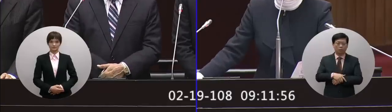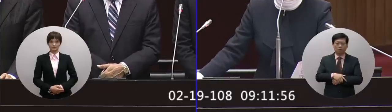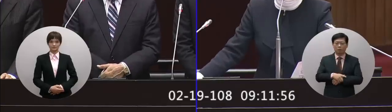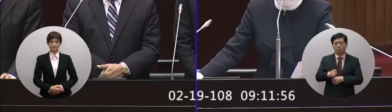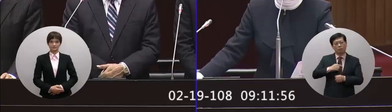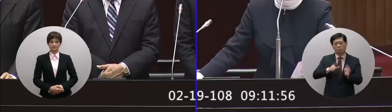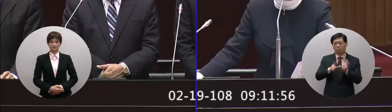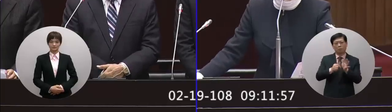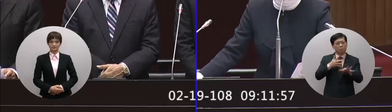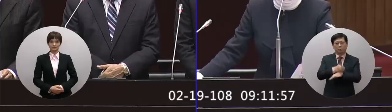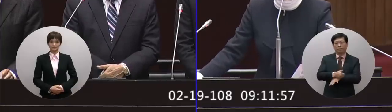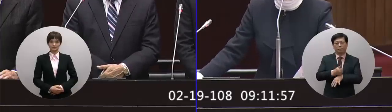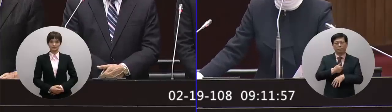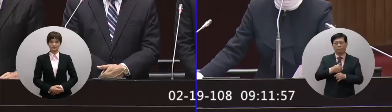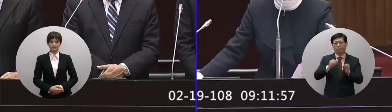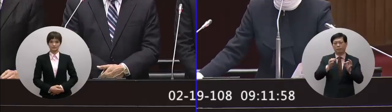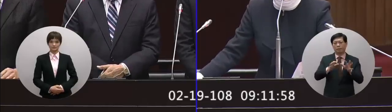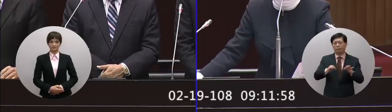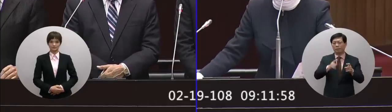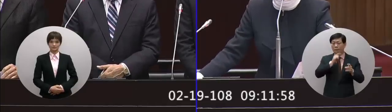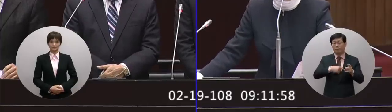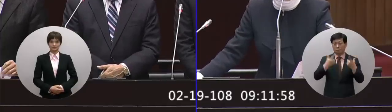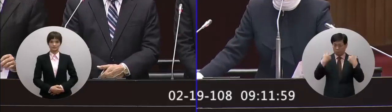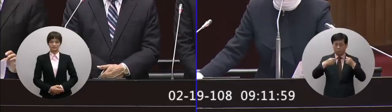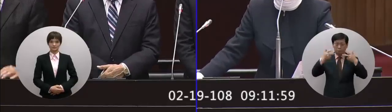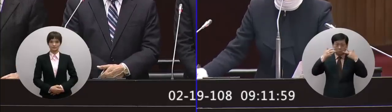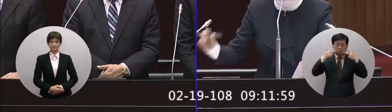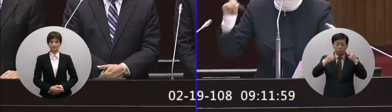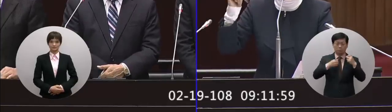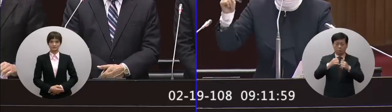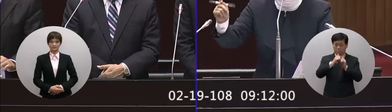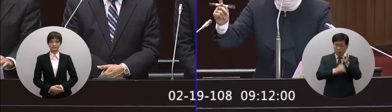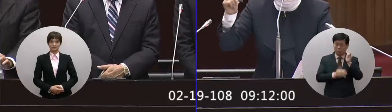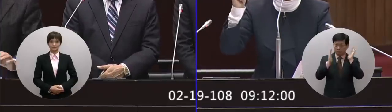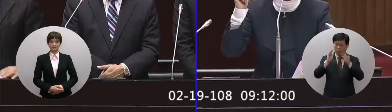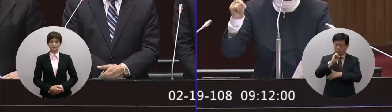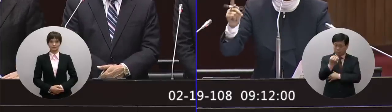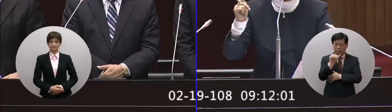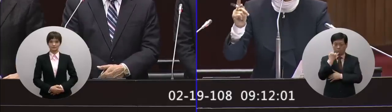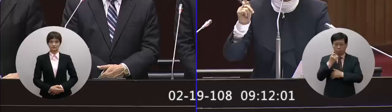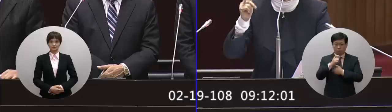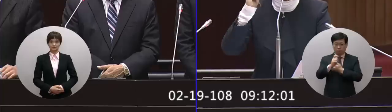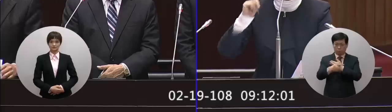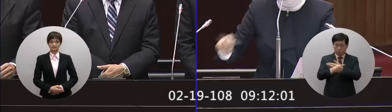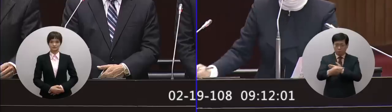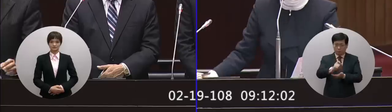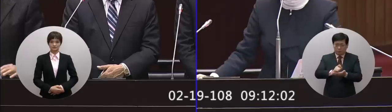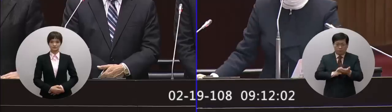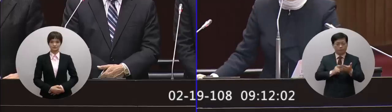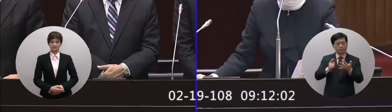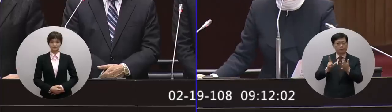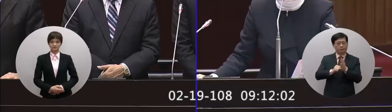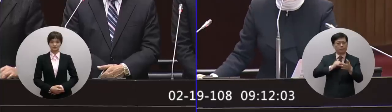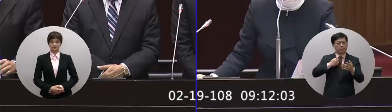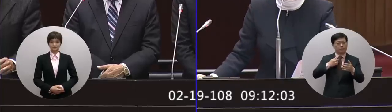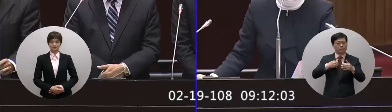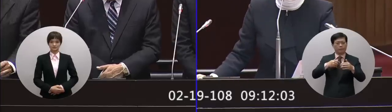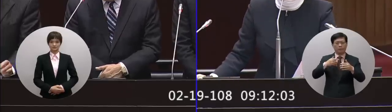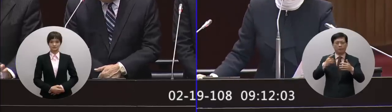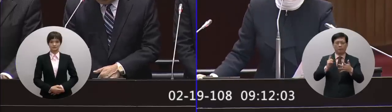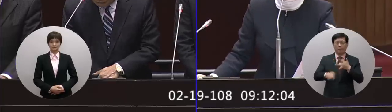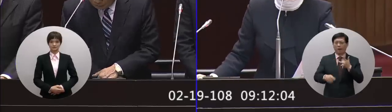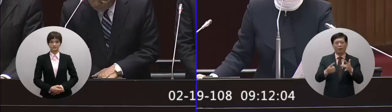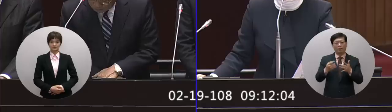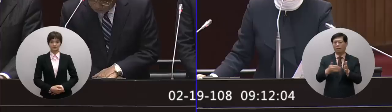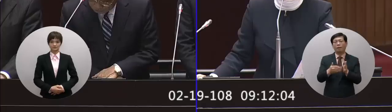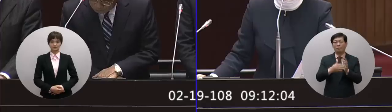错失了书写历史原住民转型正义第一章的历史机遇。但是